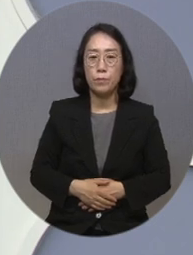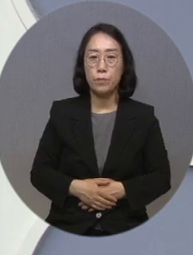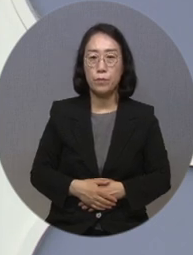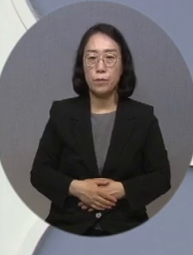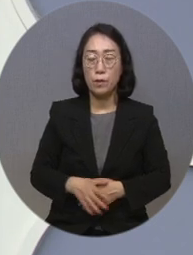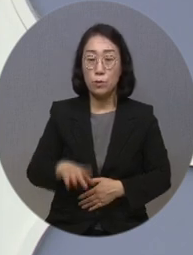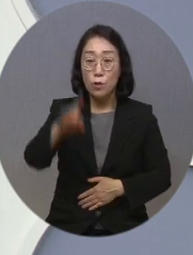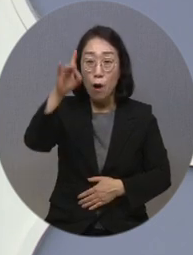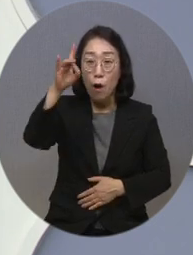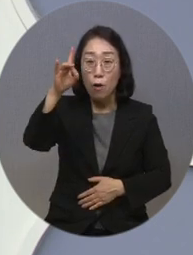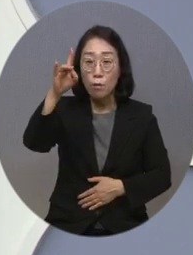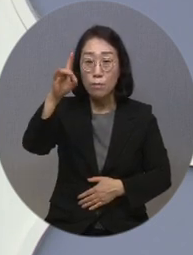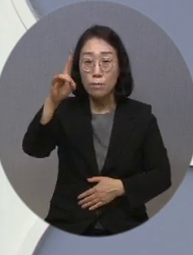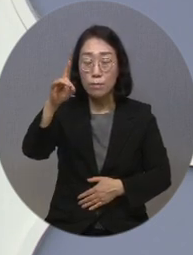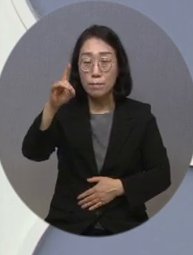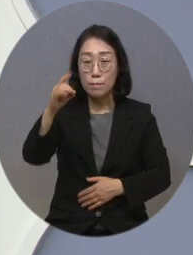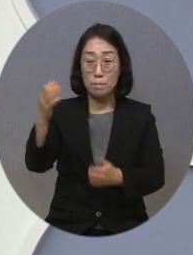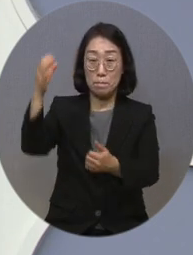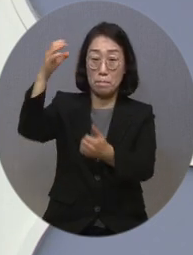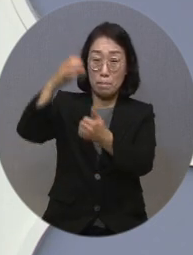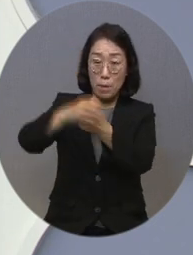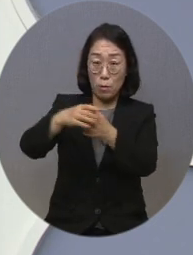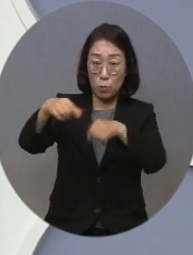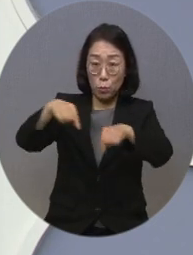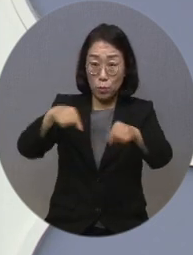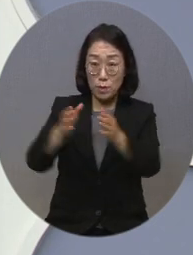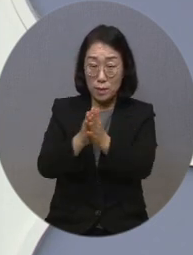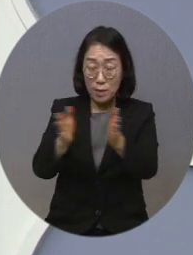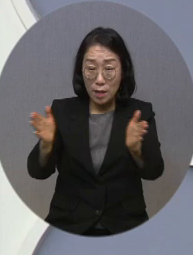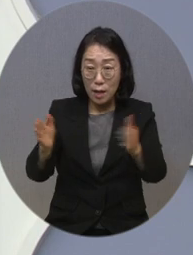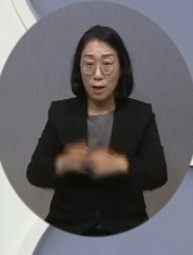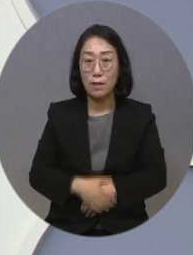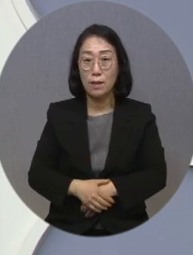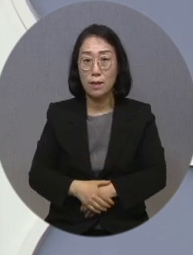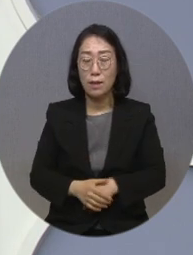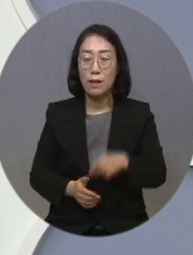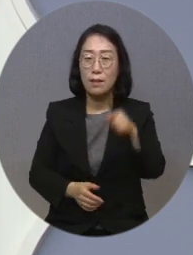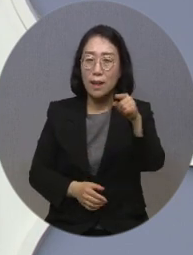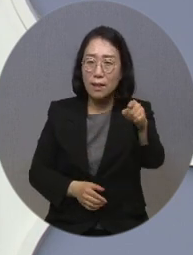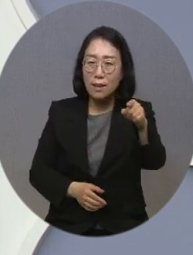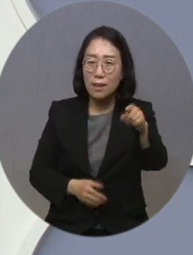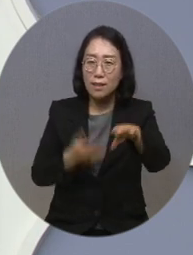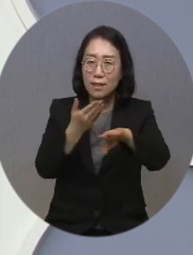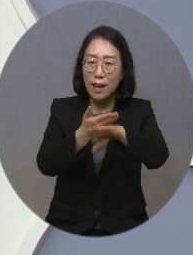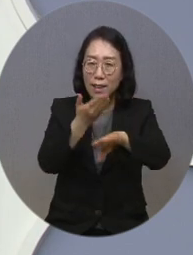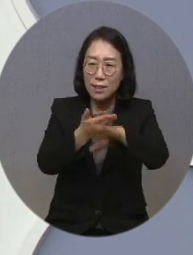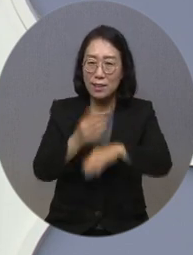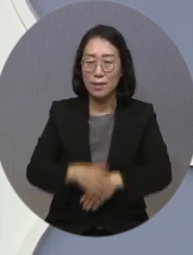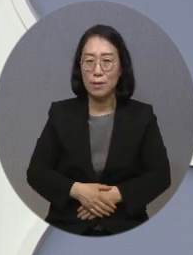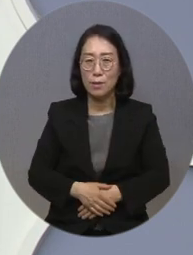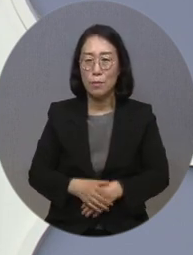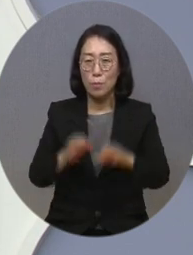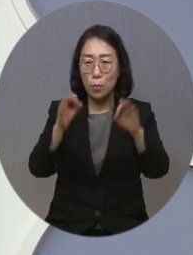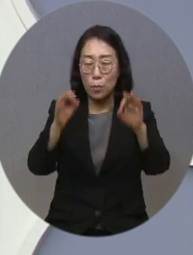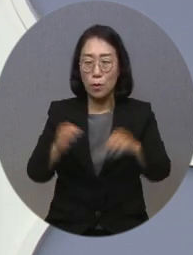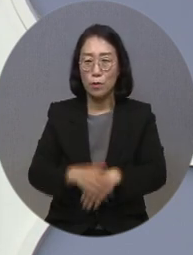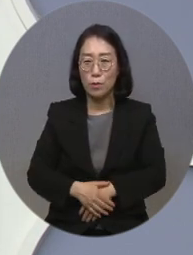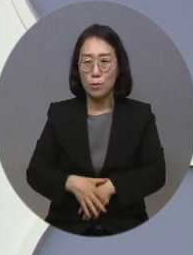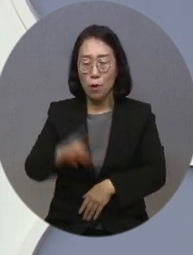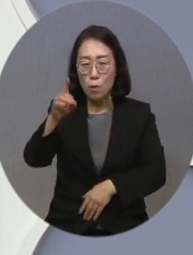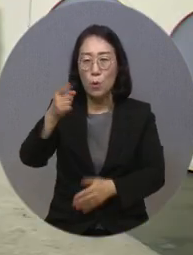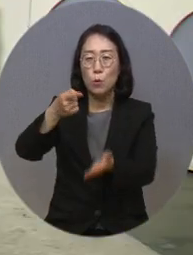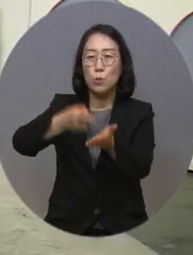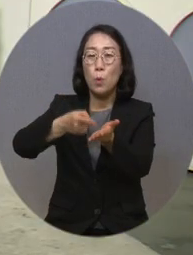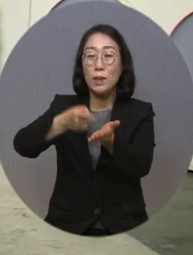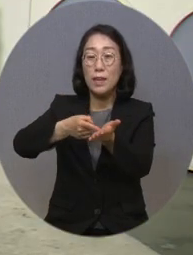정권 초기에는요. 되게 그 다른 당이 쉽게 총리를 인준을 안 해줍니다. 여태까지 그래요. 그 과거를 보면